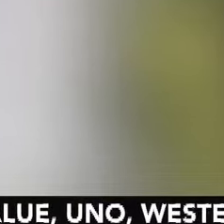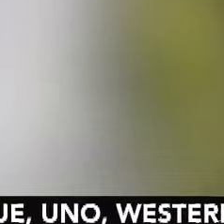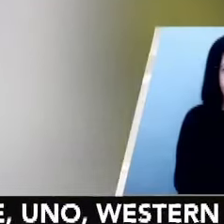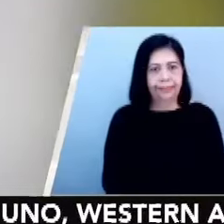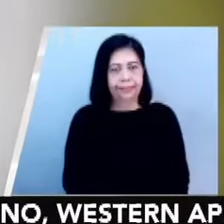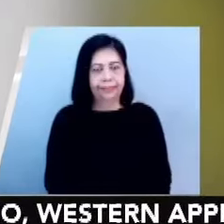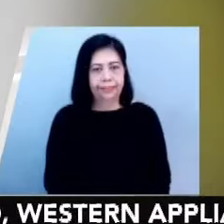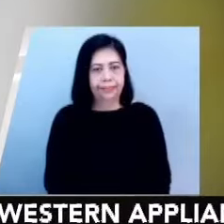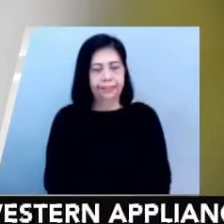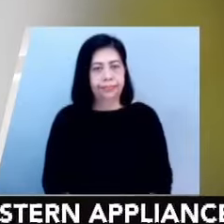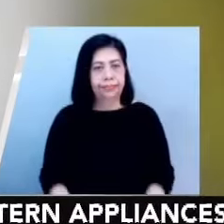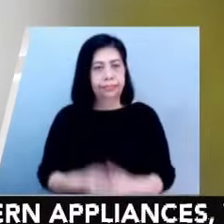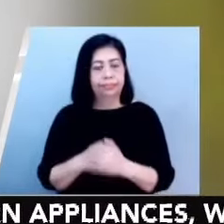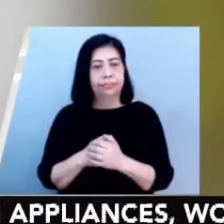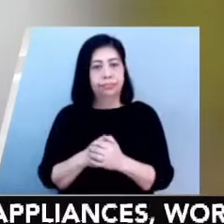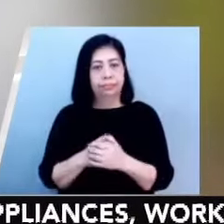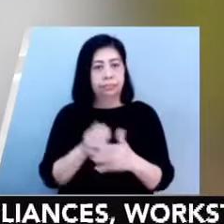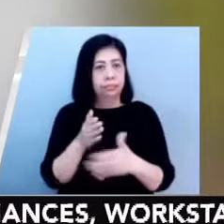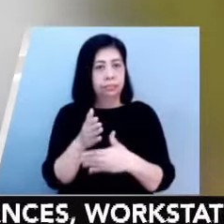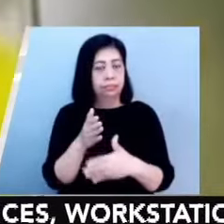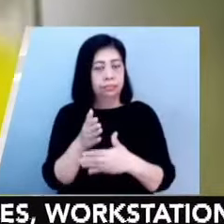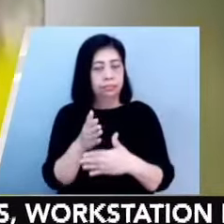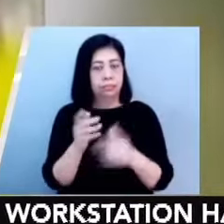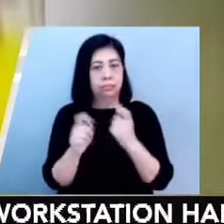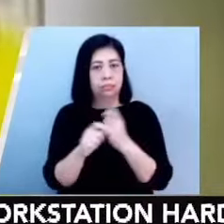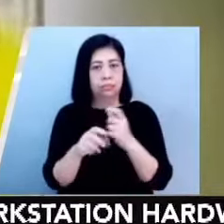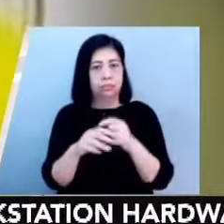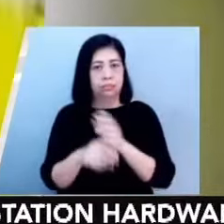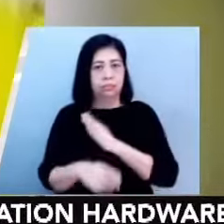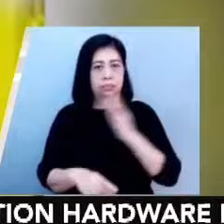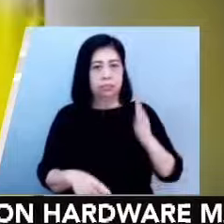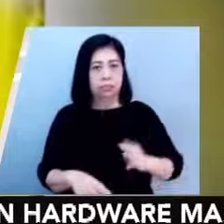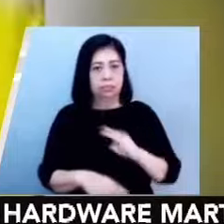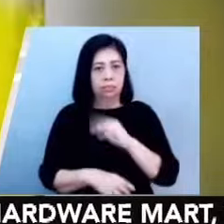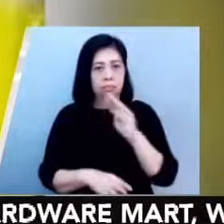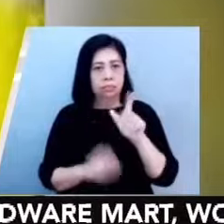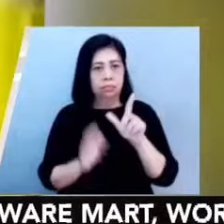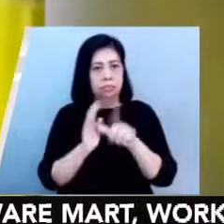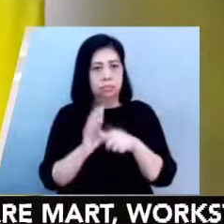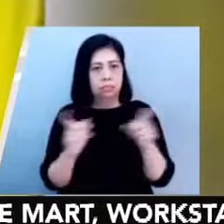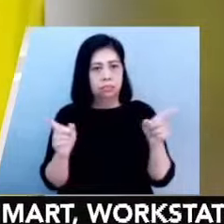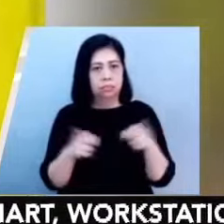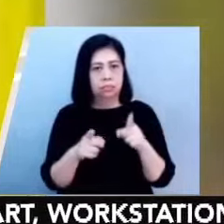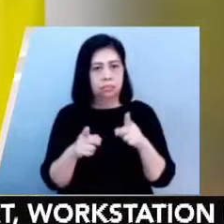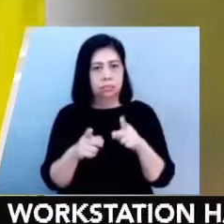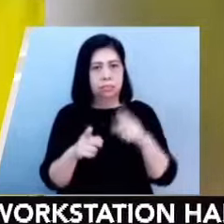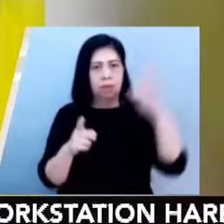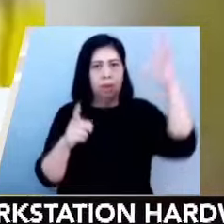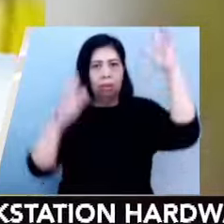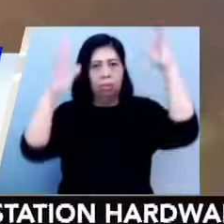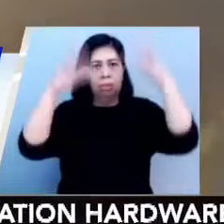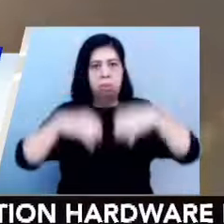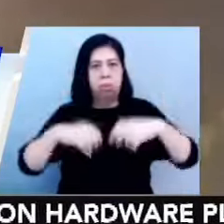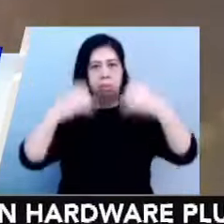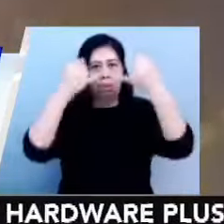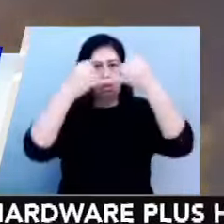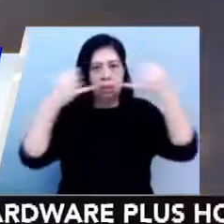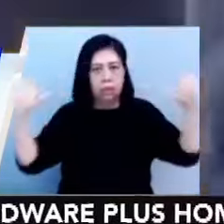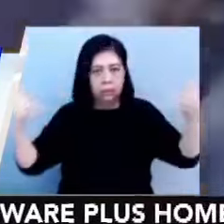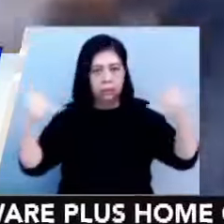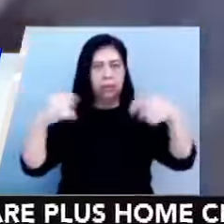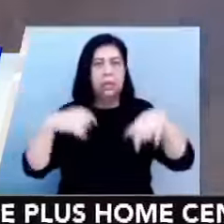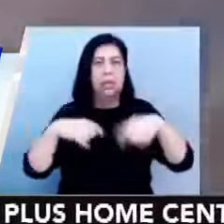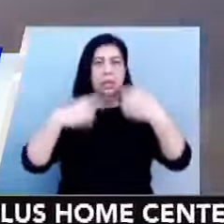Binabagtas ng truck na yan ang kalsada sa Binondo, Maynila. Maya-maya, bigla na lang nagbagsaka ng mga kable. Sumabit na pala roon ang